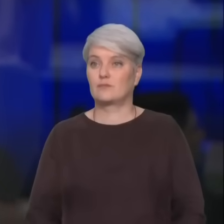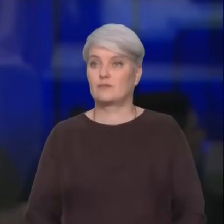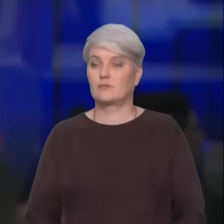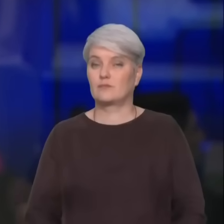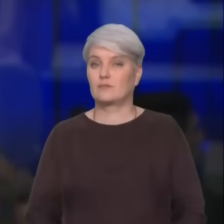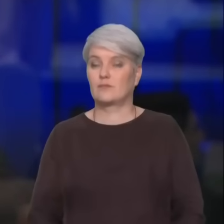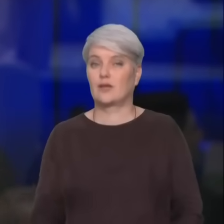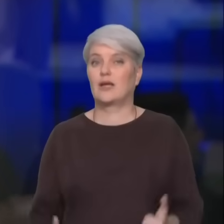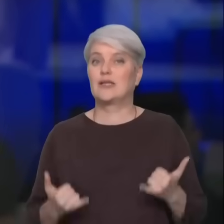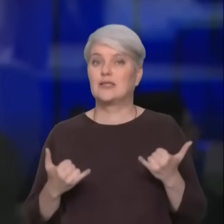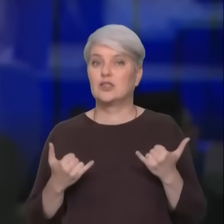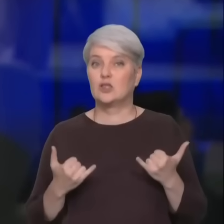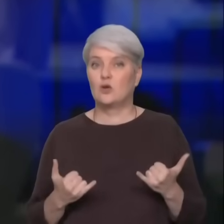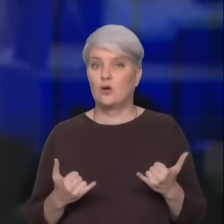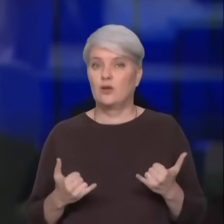Ну і на сьогодні